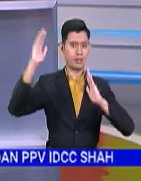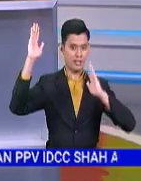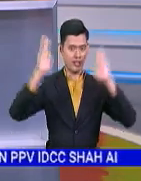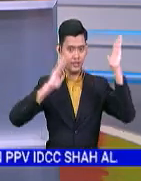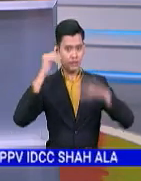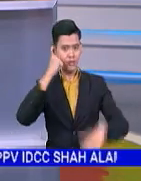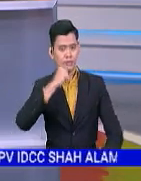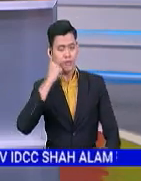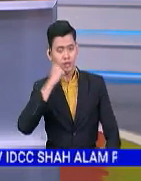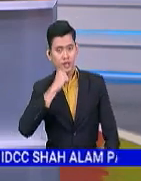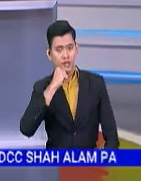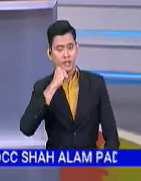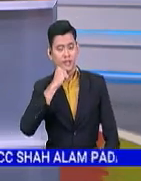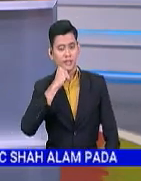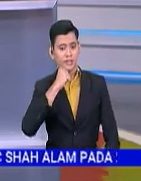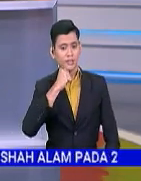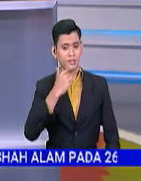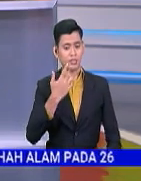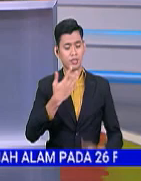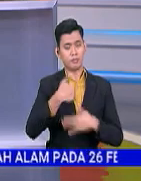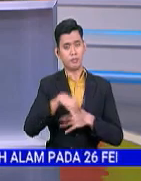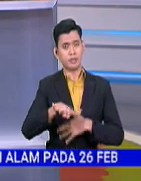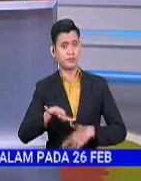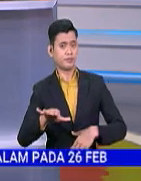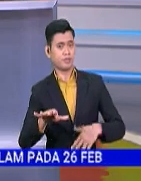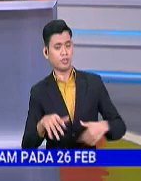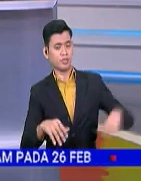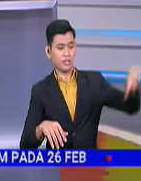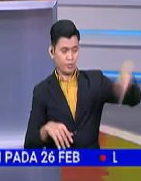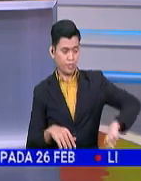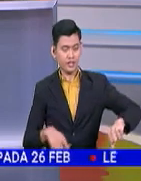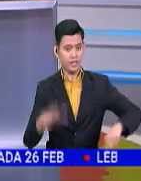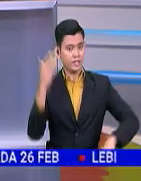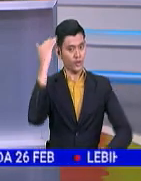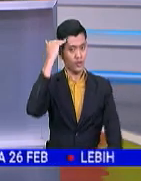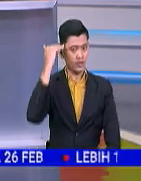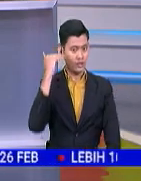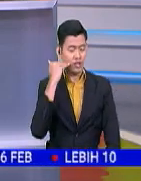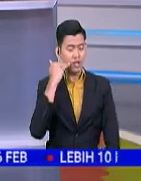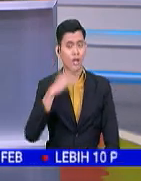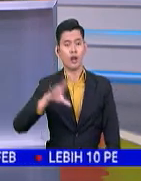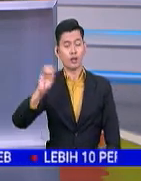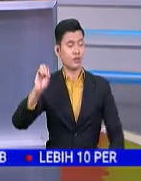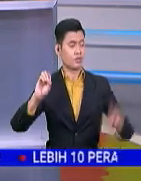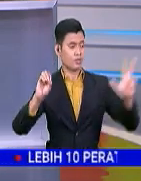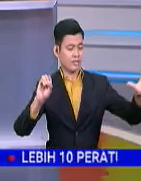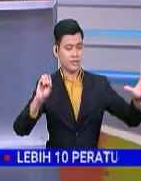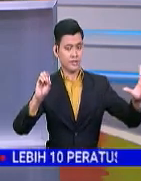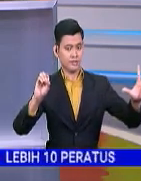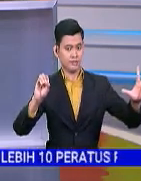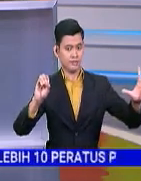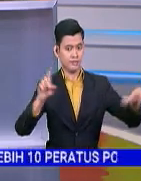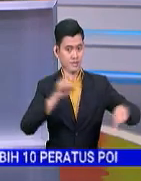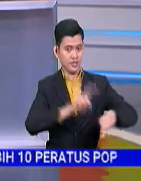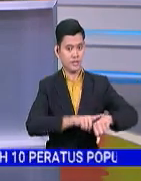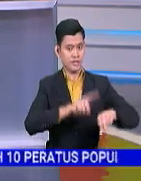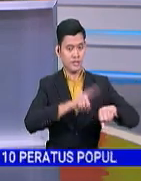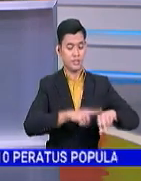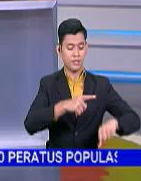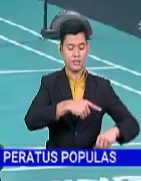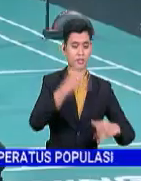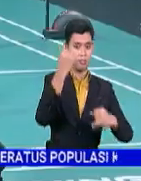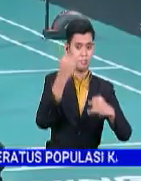final tidak kesampaian terlepas tumpas kepada Korea Selatan kosong tiga dalam aksi separuh akhir